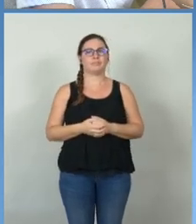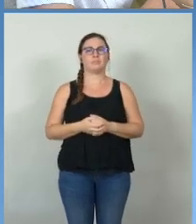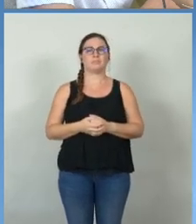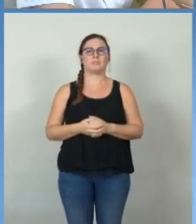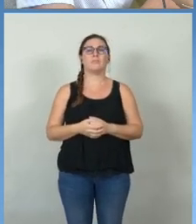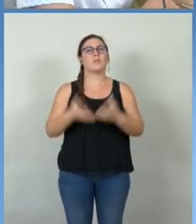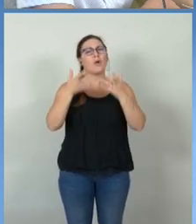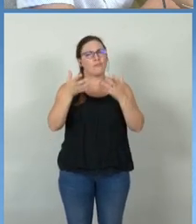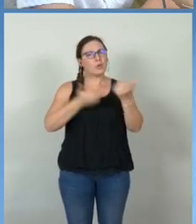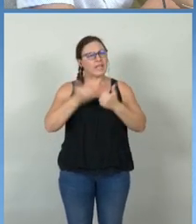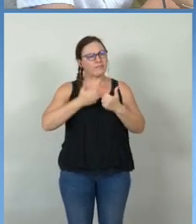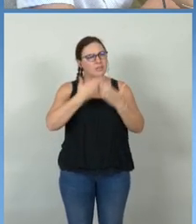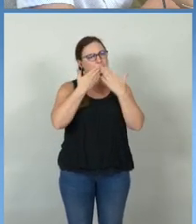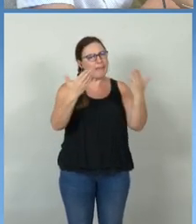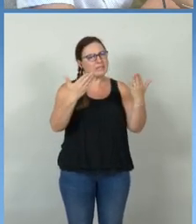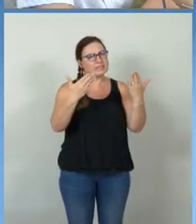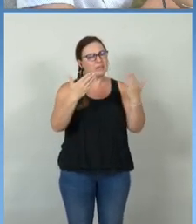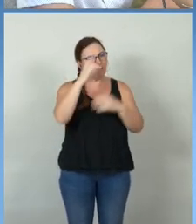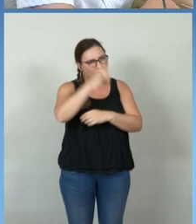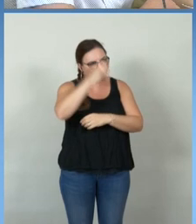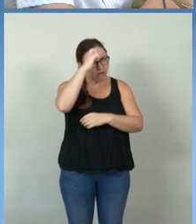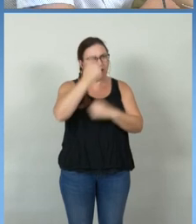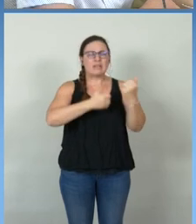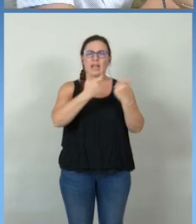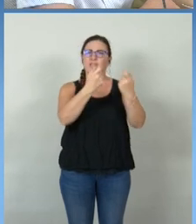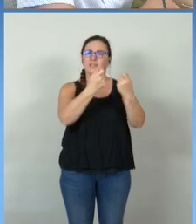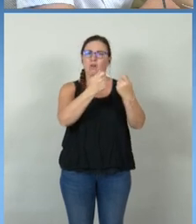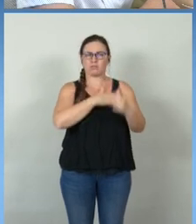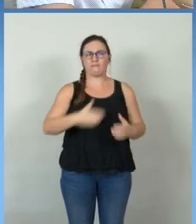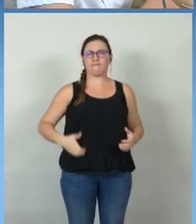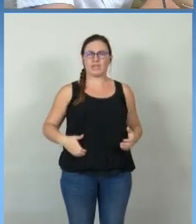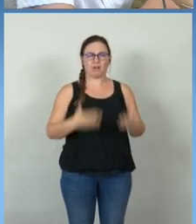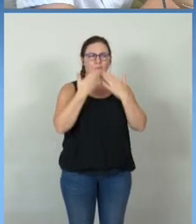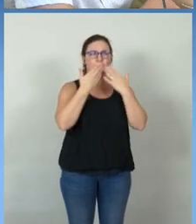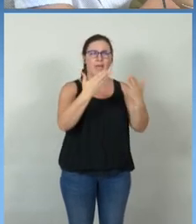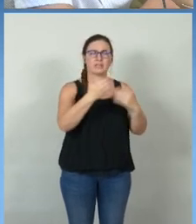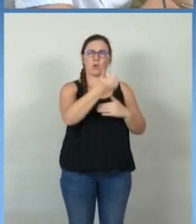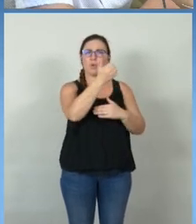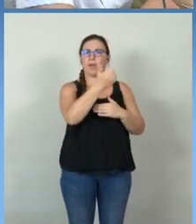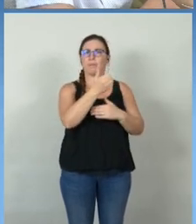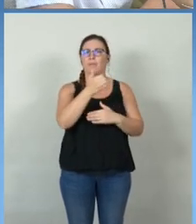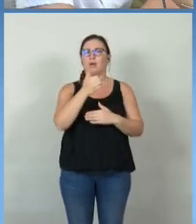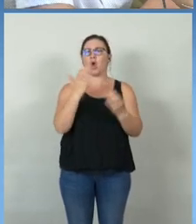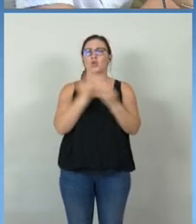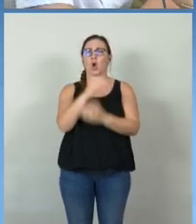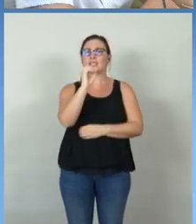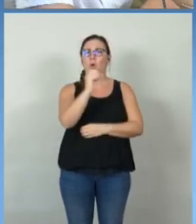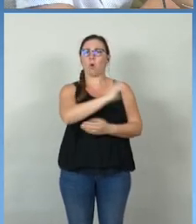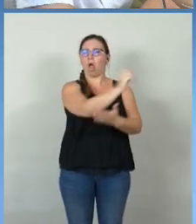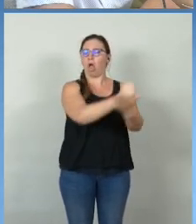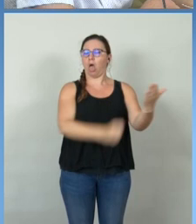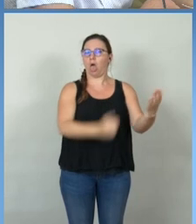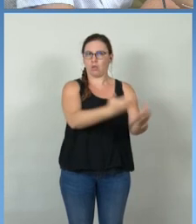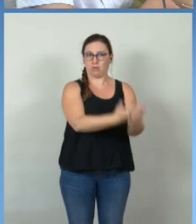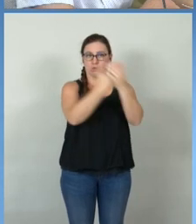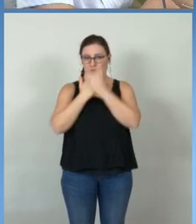je vous remercie les services service finance de la ville de Grenoble pour l'établissement de ce qu'on appelle le docks zéro qui est fourni dans